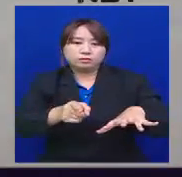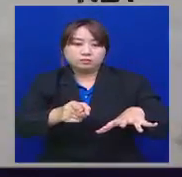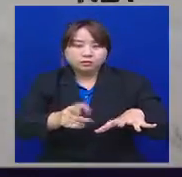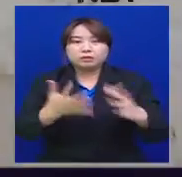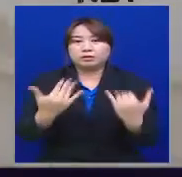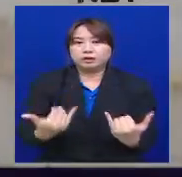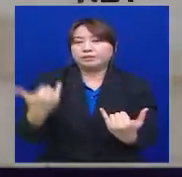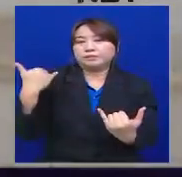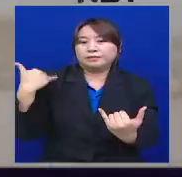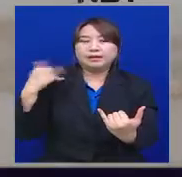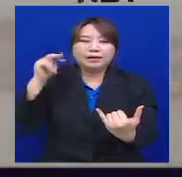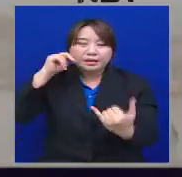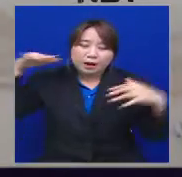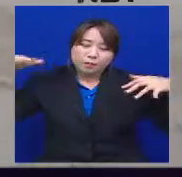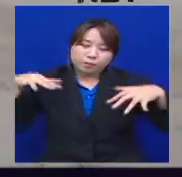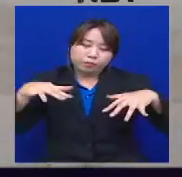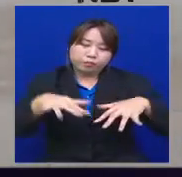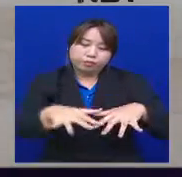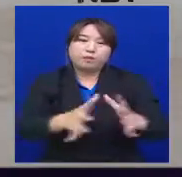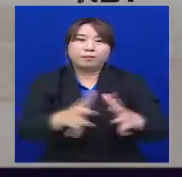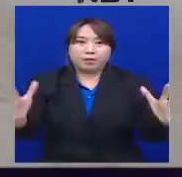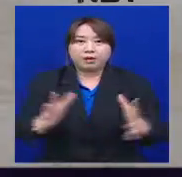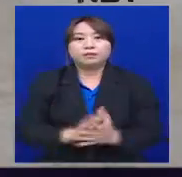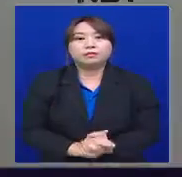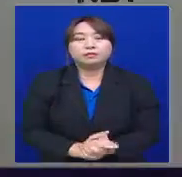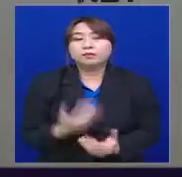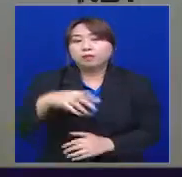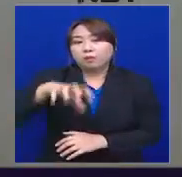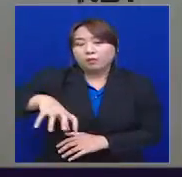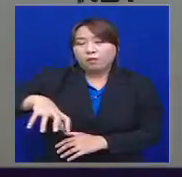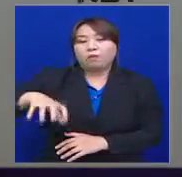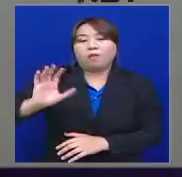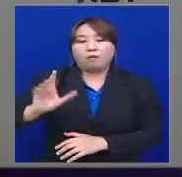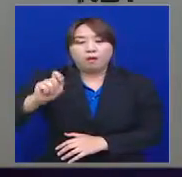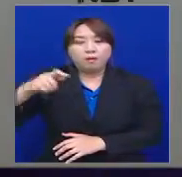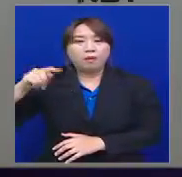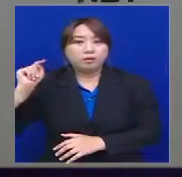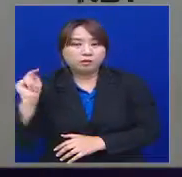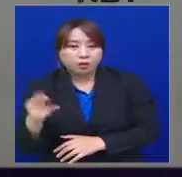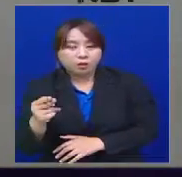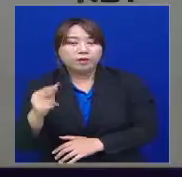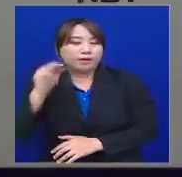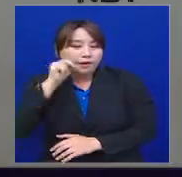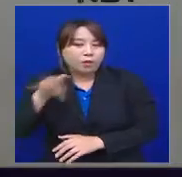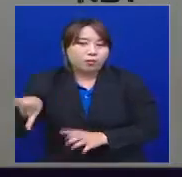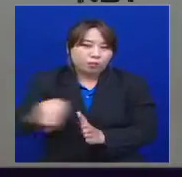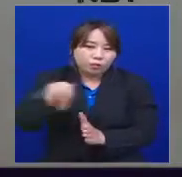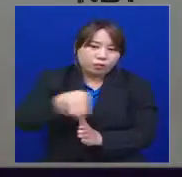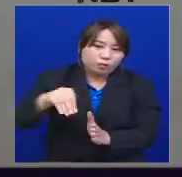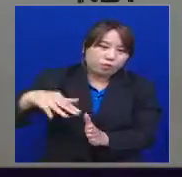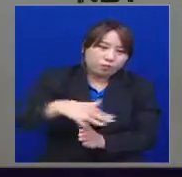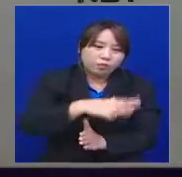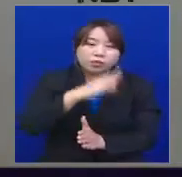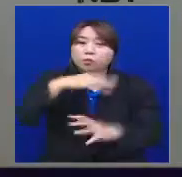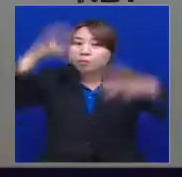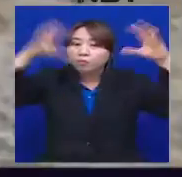จึงทำให้มีปริมาณน้ำไหลมาสะสมเป็นจำนวนมากซึ่งองค์กรปกครองในท้องถิ่นเร่งสูบน้ำออกเป็นการด่วนหากไม่มีฝน